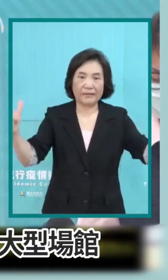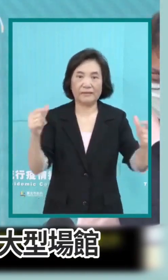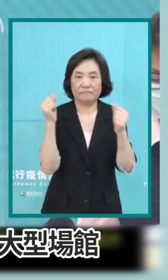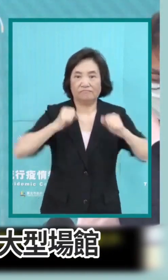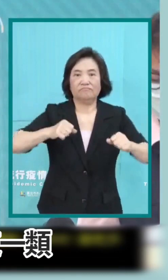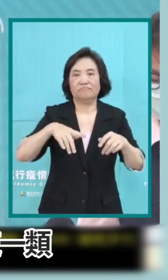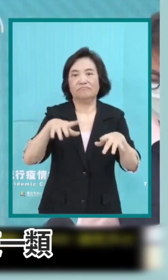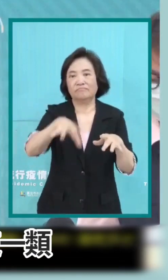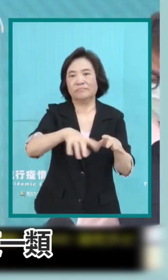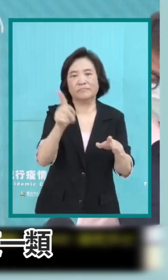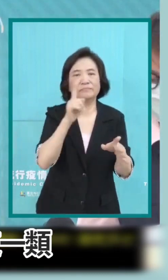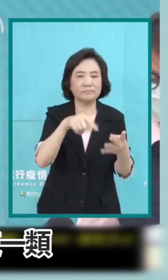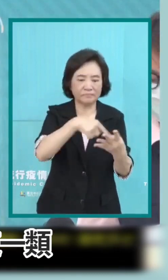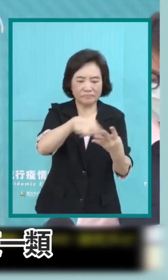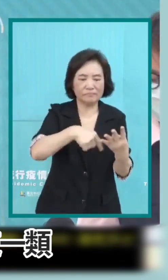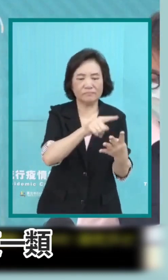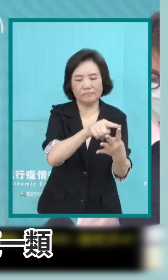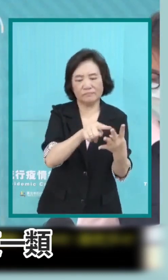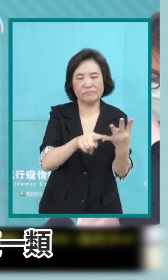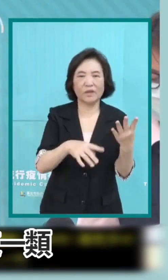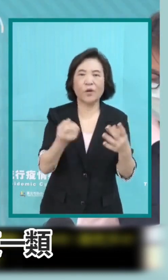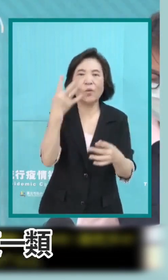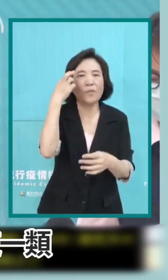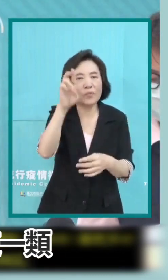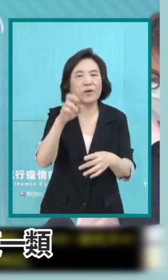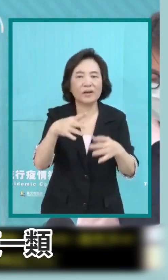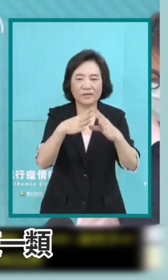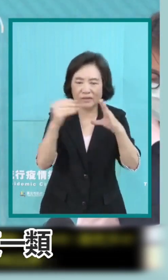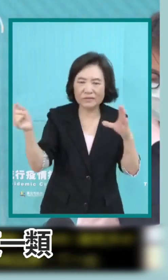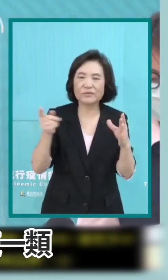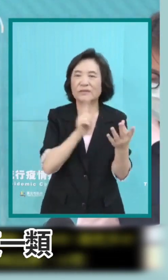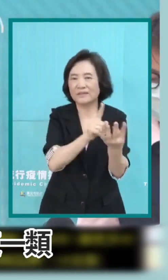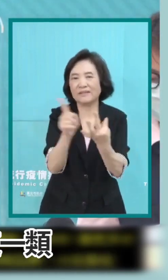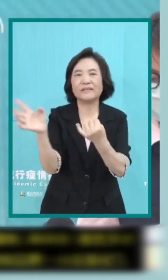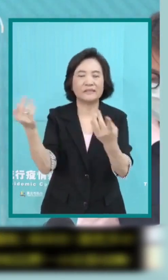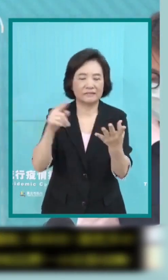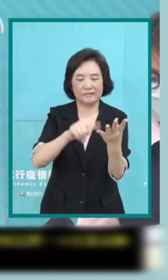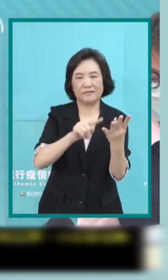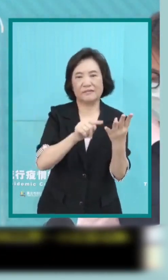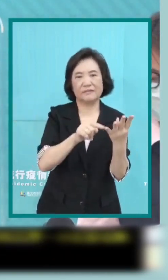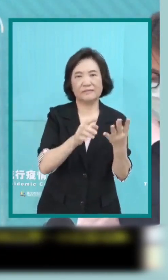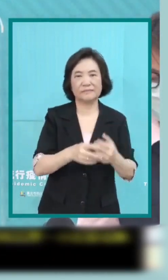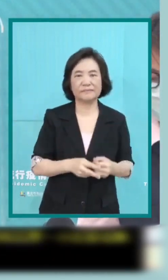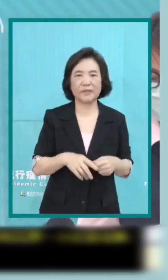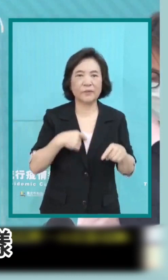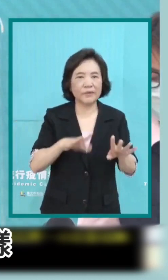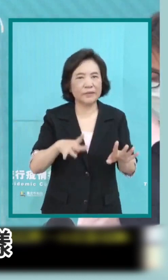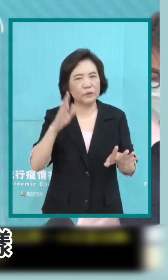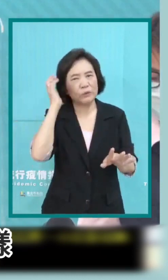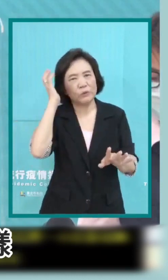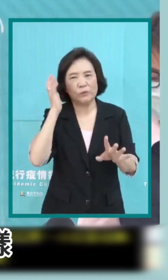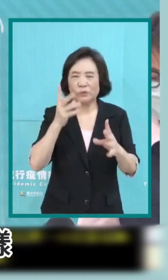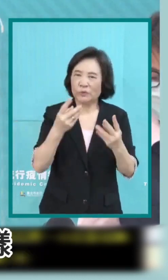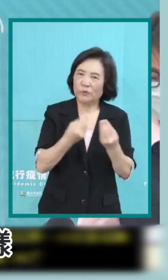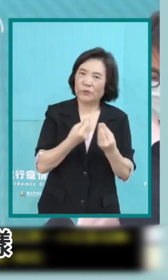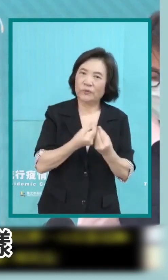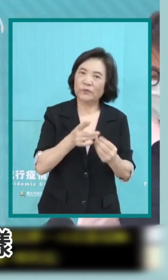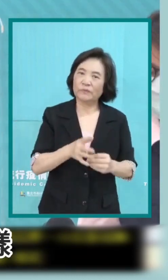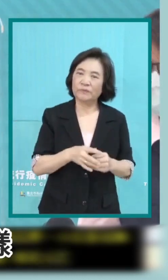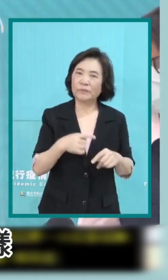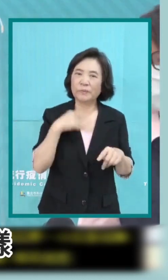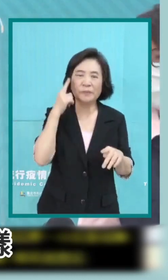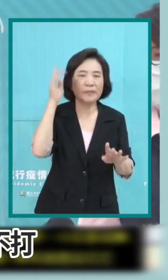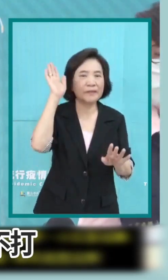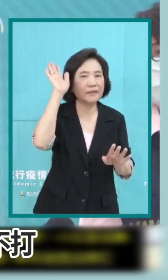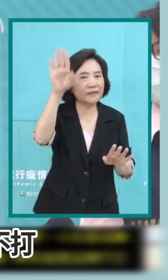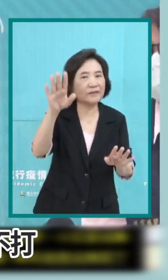场馆。就之前讲过那个花博啦，哦，小巨蛋这一类的，那所以这个也是一个困扰。那像这个，我想这个莫